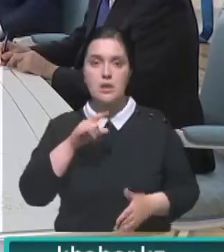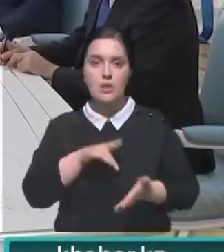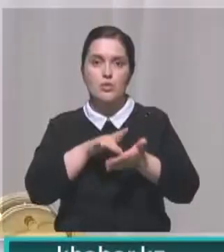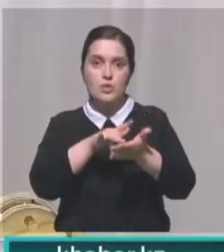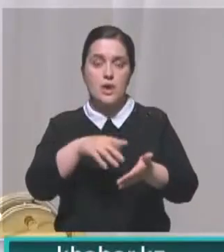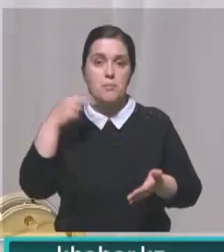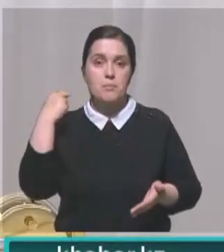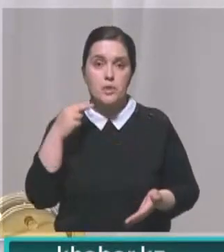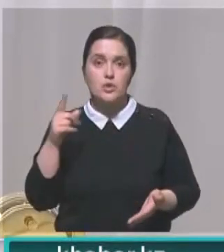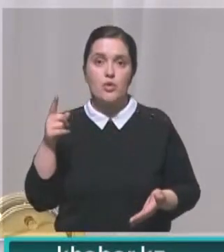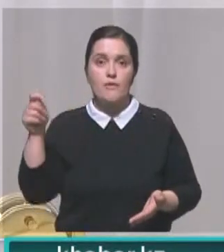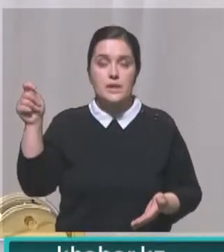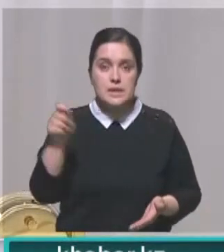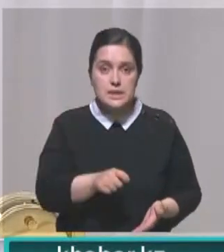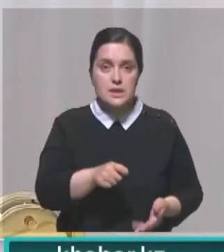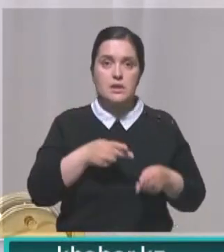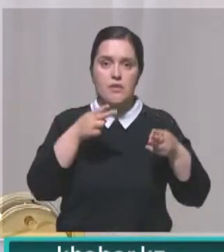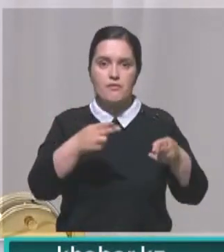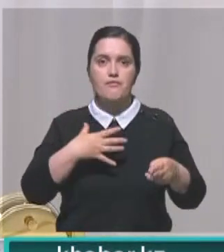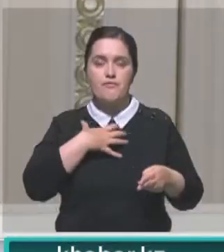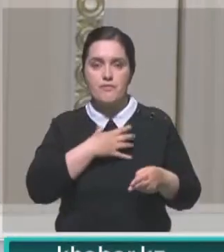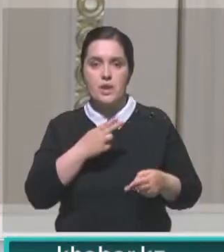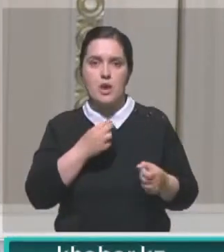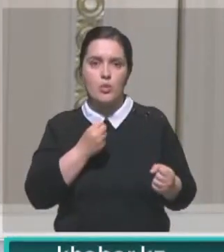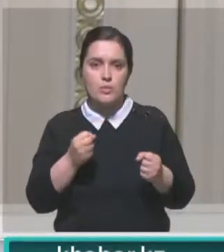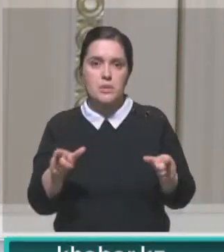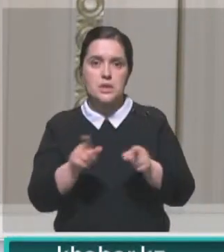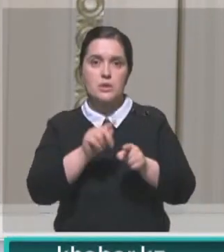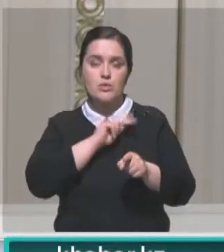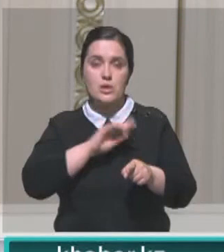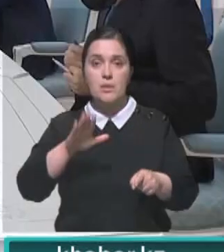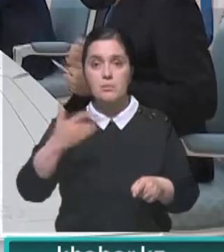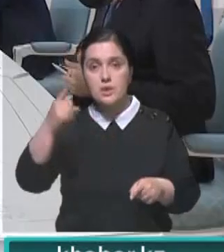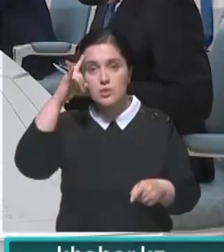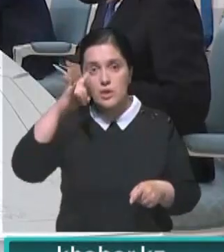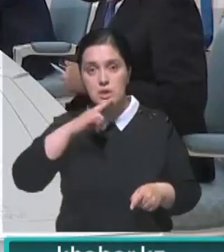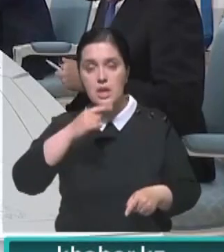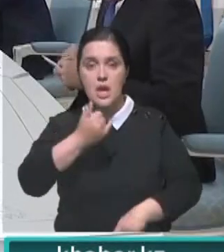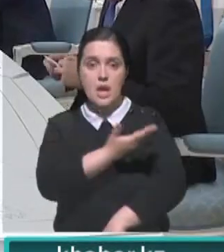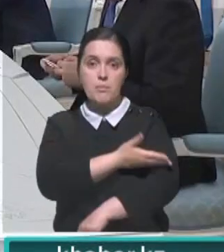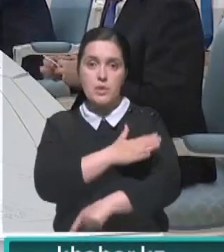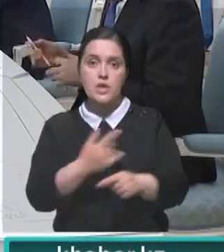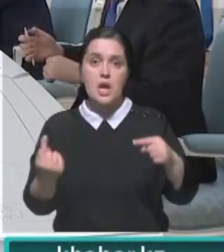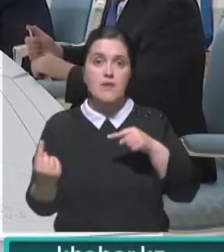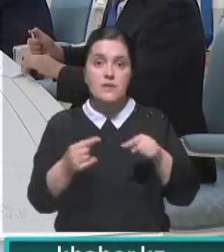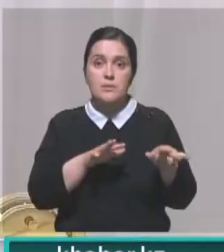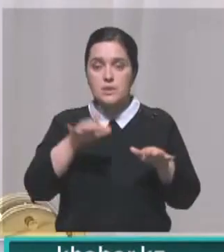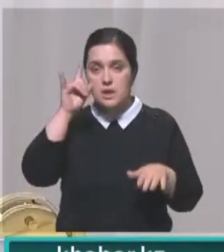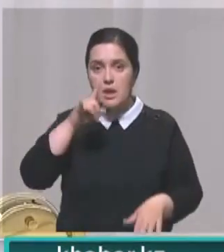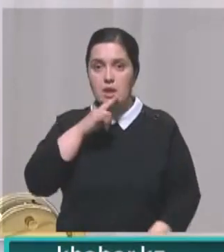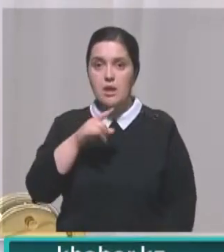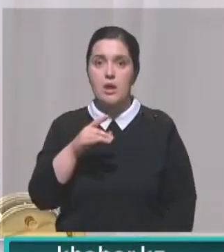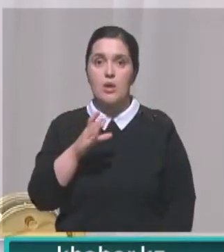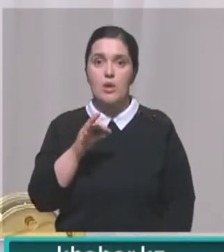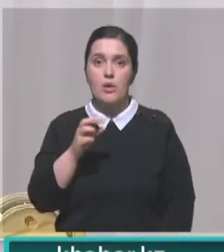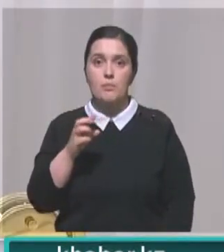турне. Президент отметил, что визит имеет также важное значение для укрепления сотрудничества между Казахстаном и Польшей.